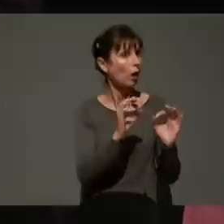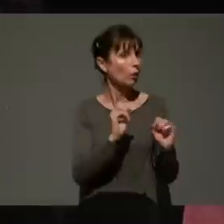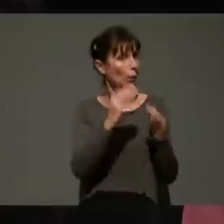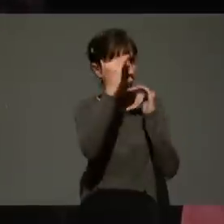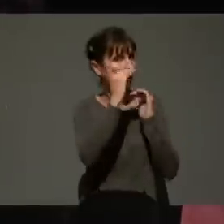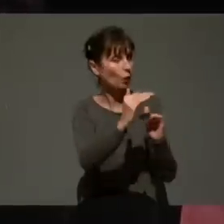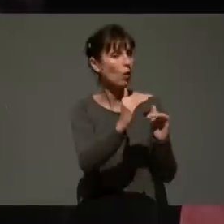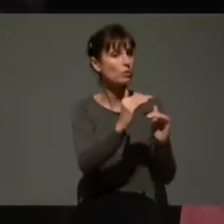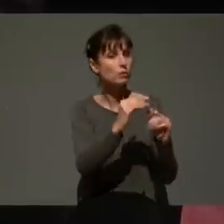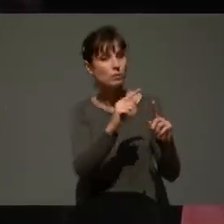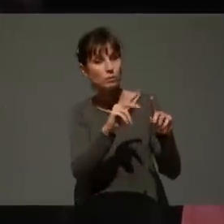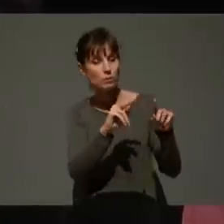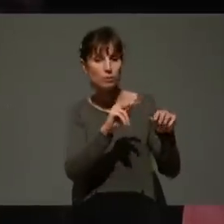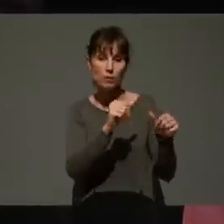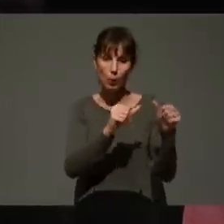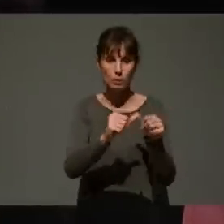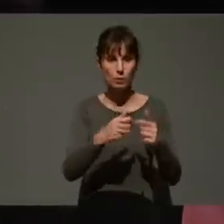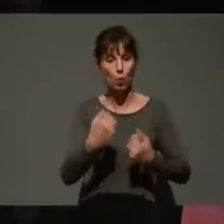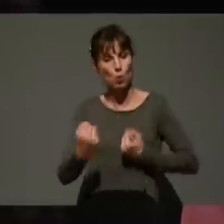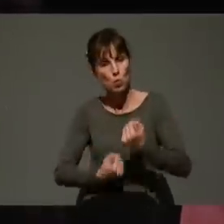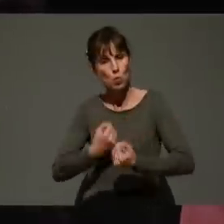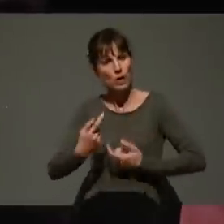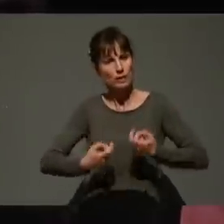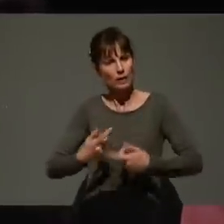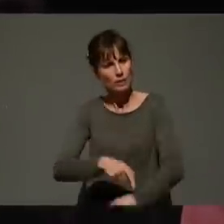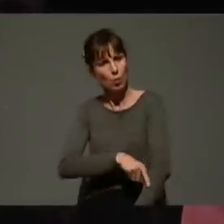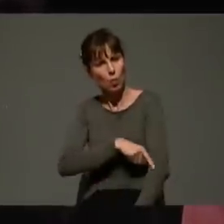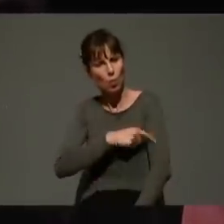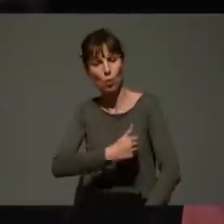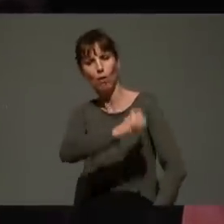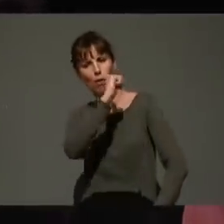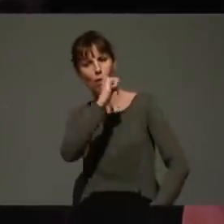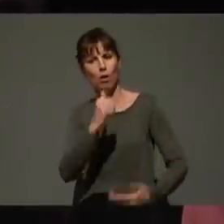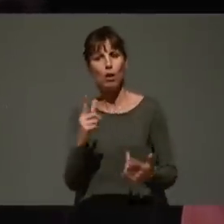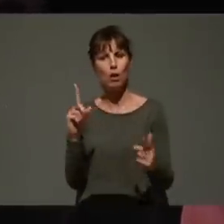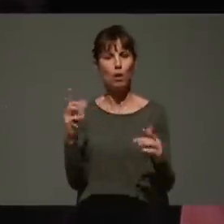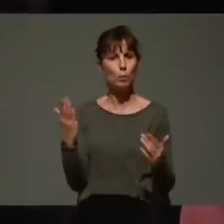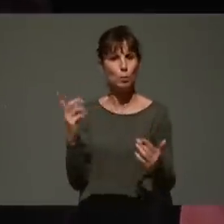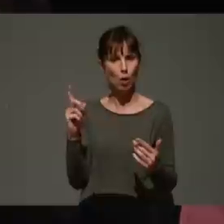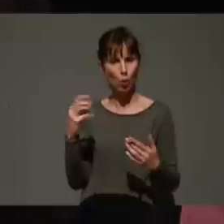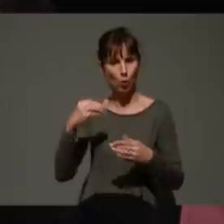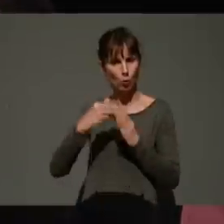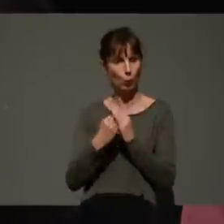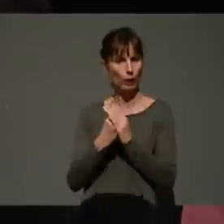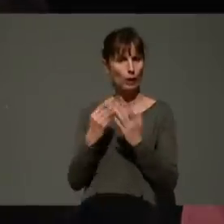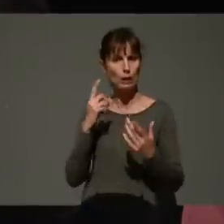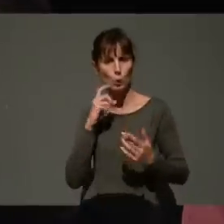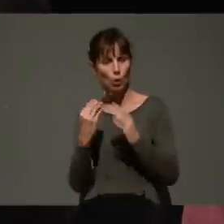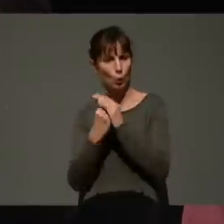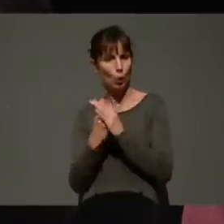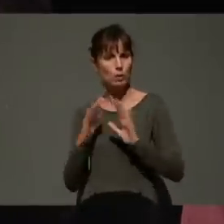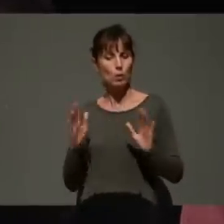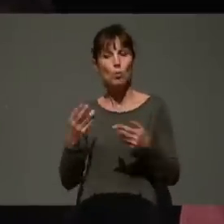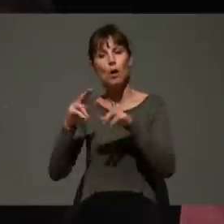valables. Si on fait des exercices de longue durée, puisqu'on a besoin de se réhydrater, on a besoin d'apporter des sucres. Tout ce qui